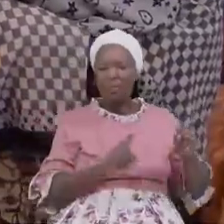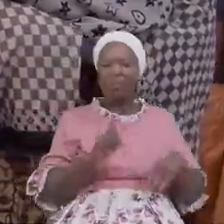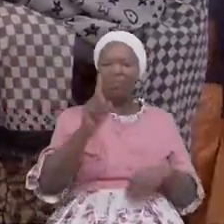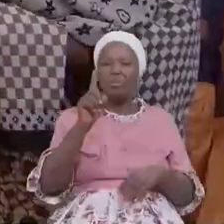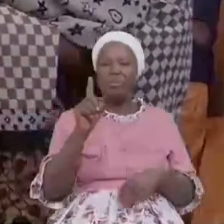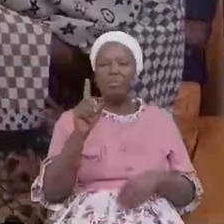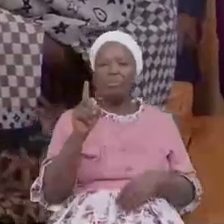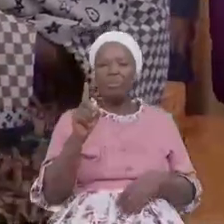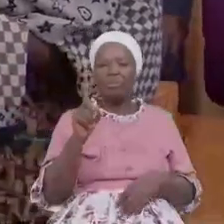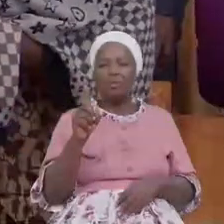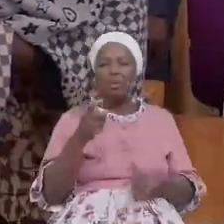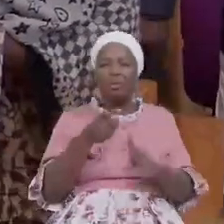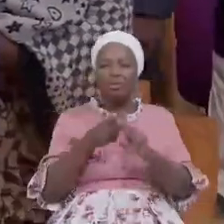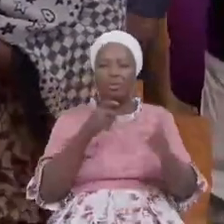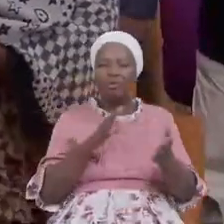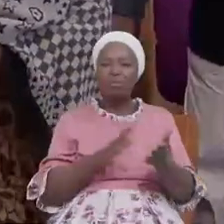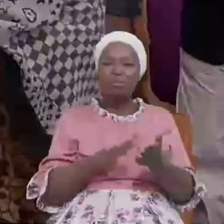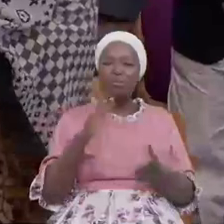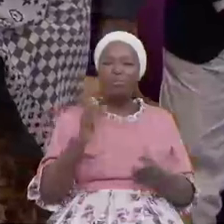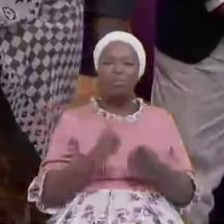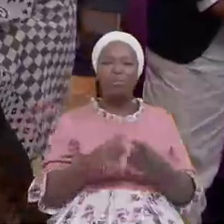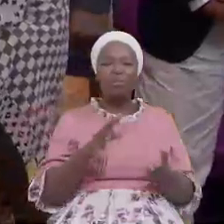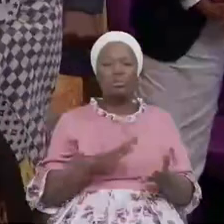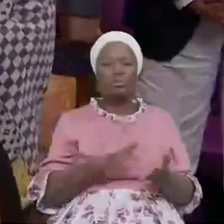de gloire en gloire.